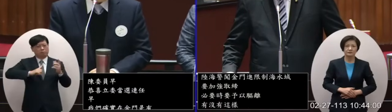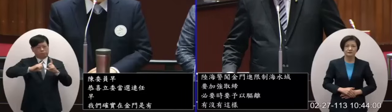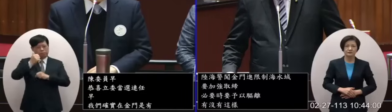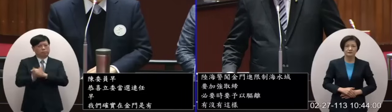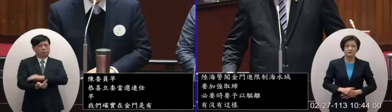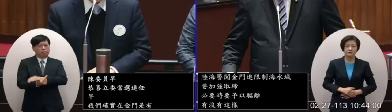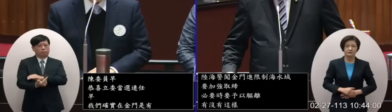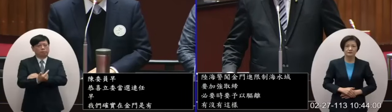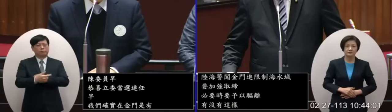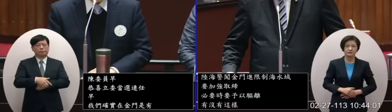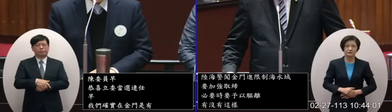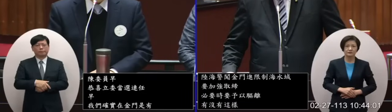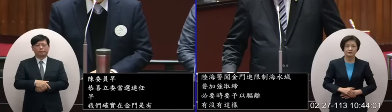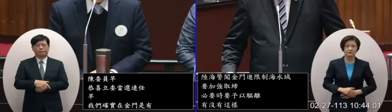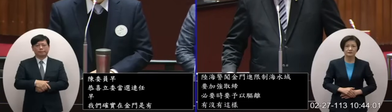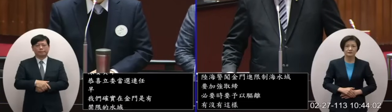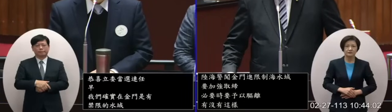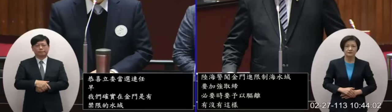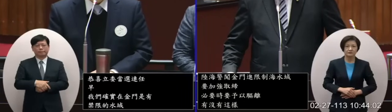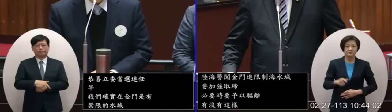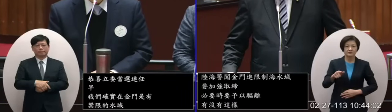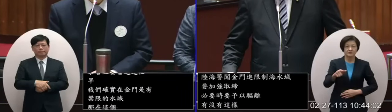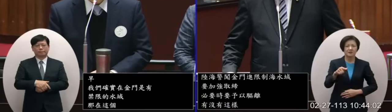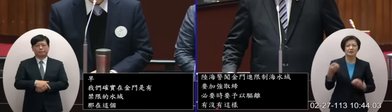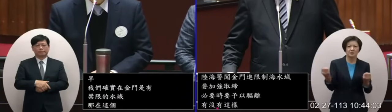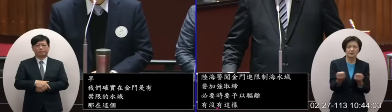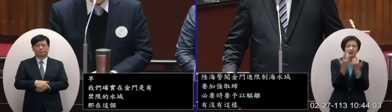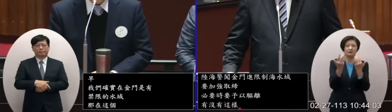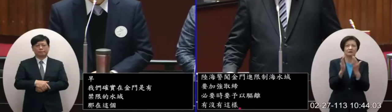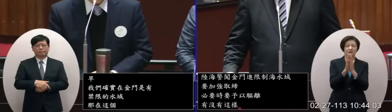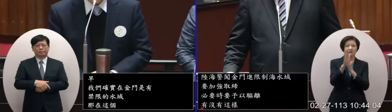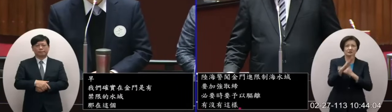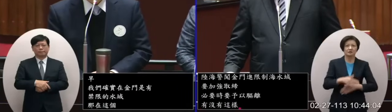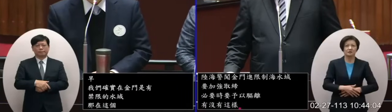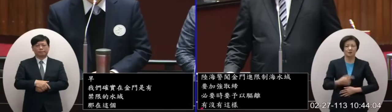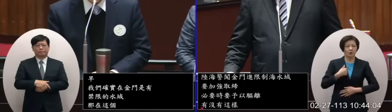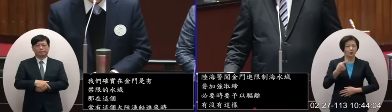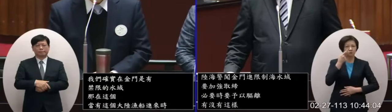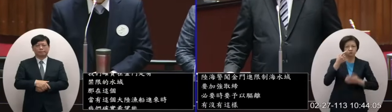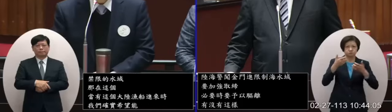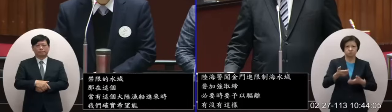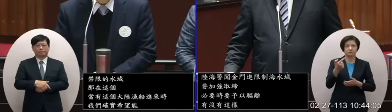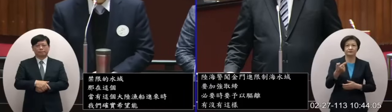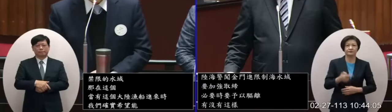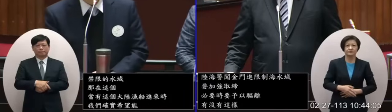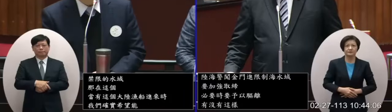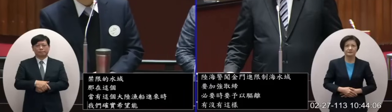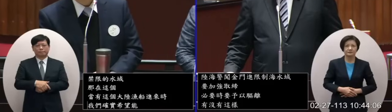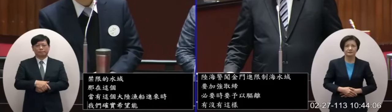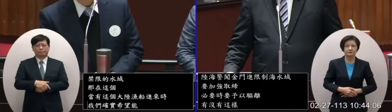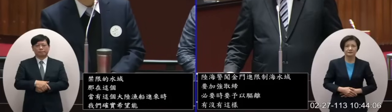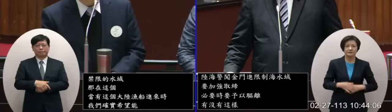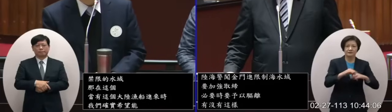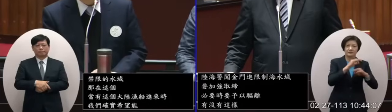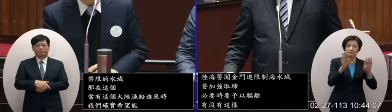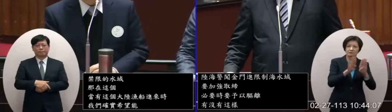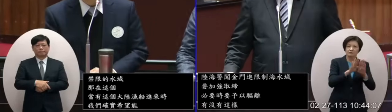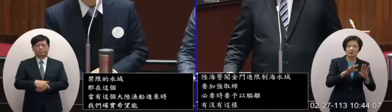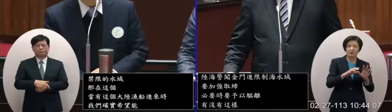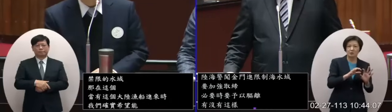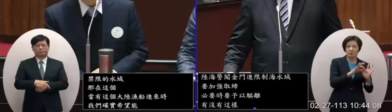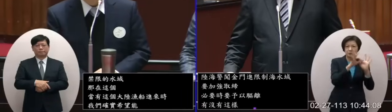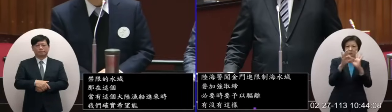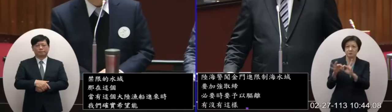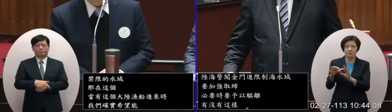快的这一个撤离。哎， 因为事情一发生呢，我非常关切哈。金门的事情延伸到马